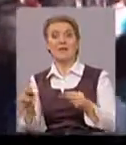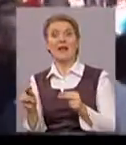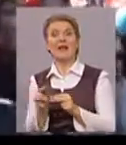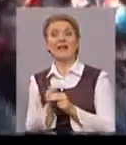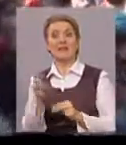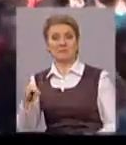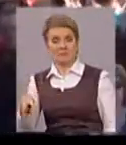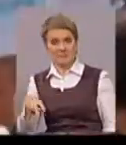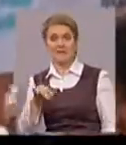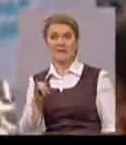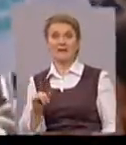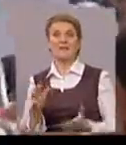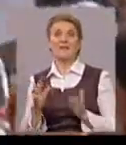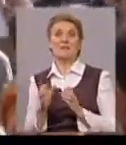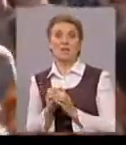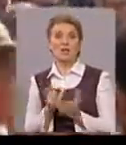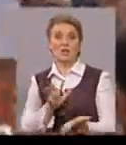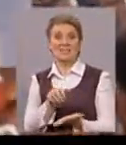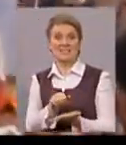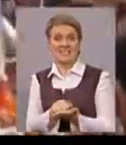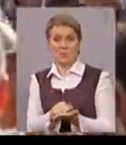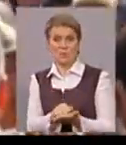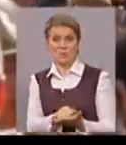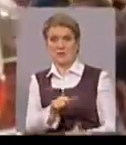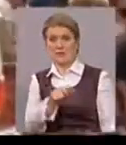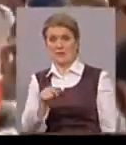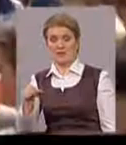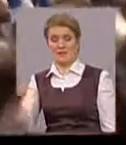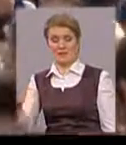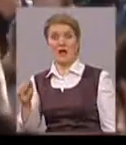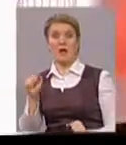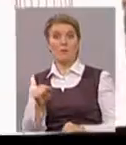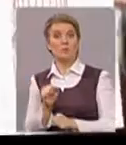зайнятості населення. Через страйк можуть призупинити роботу школи,